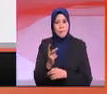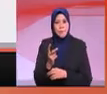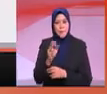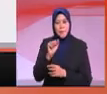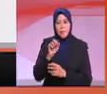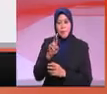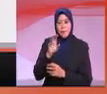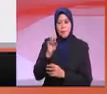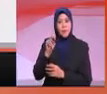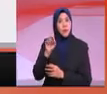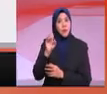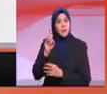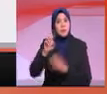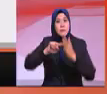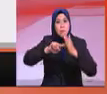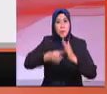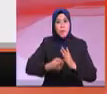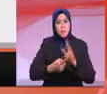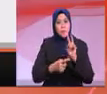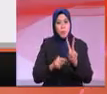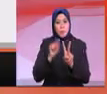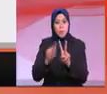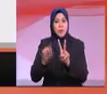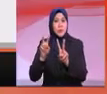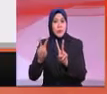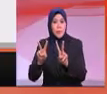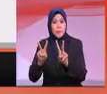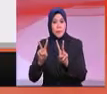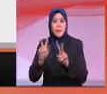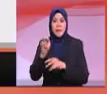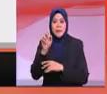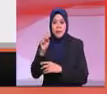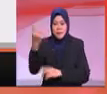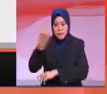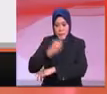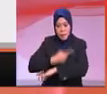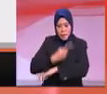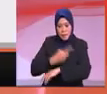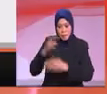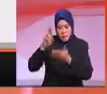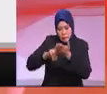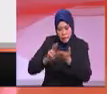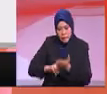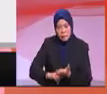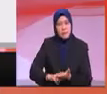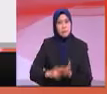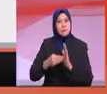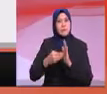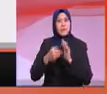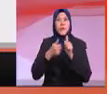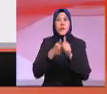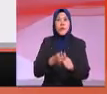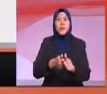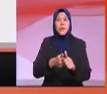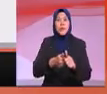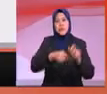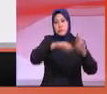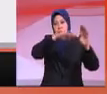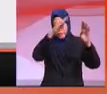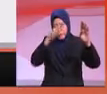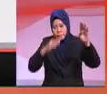R0 ataupun bermula dengan 2.2, kes-kes harian kita catatkan ia mengikut unjuran